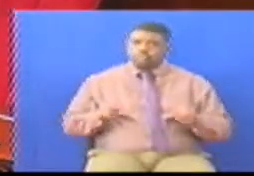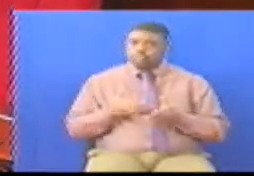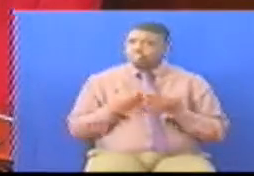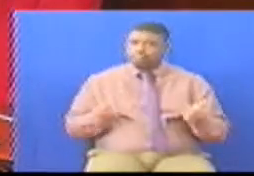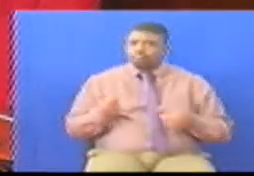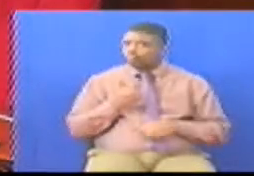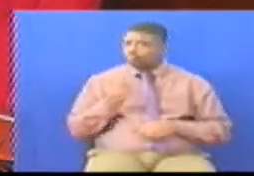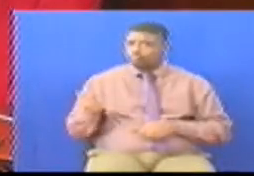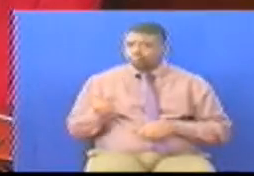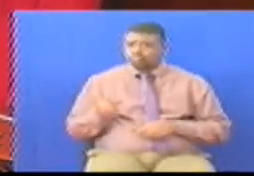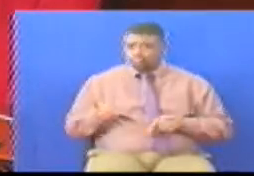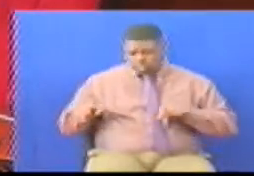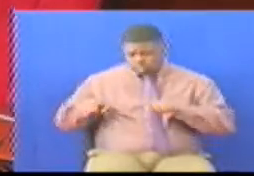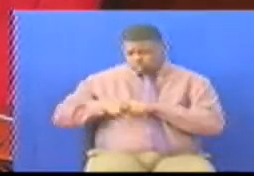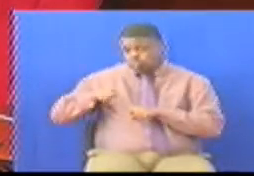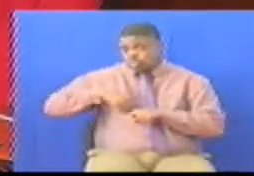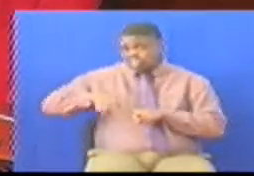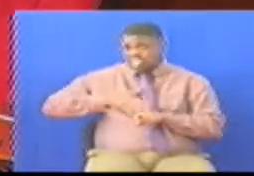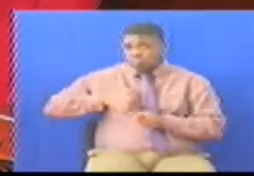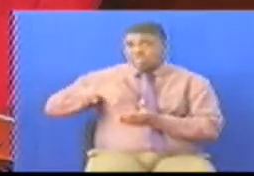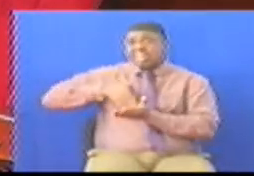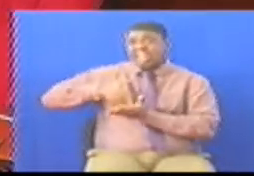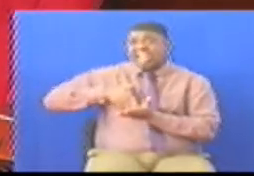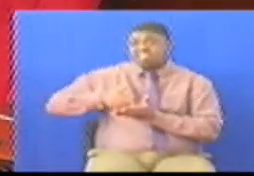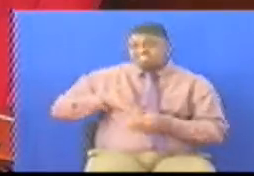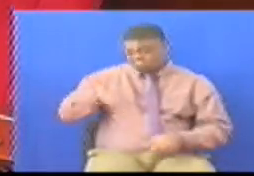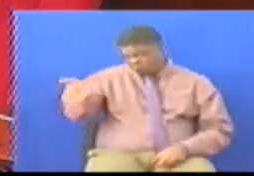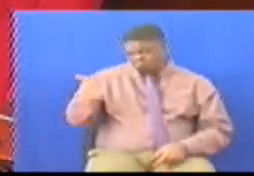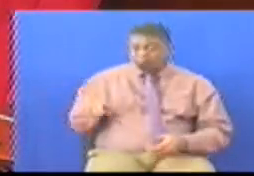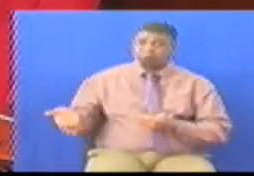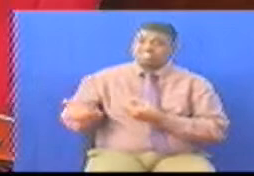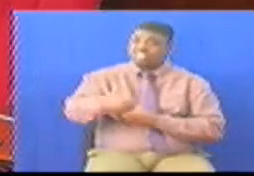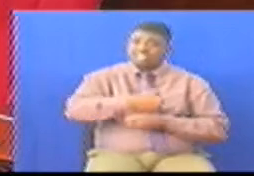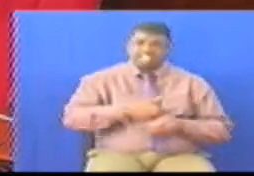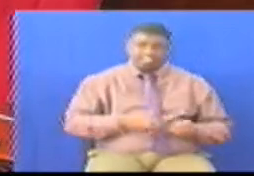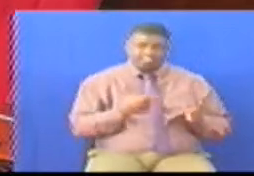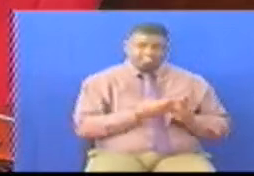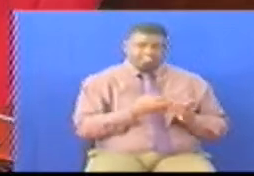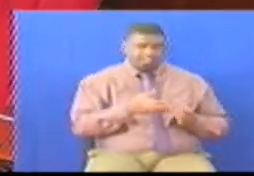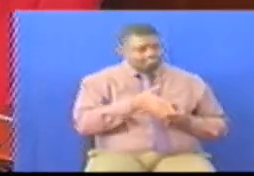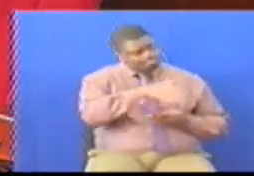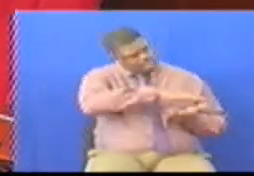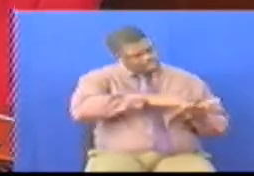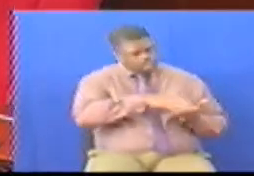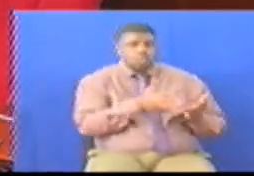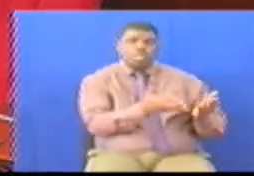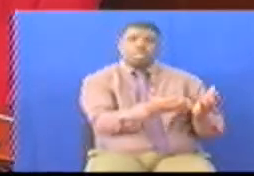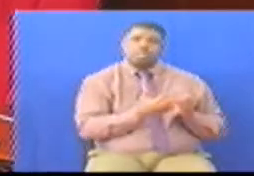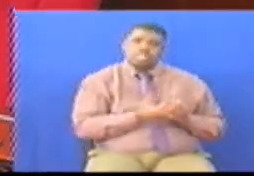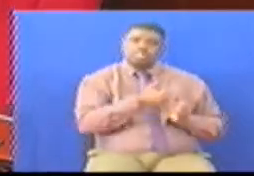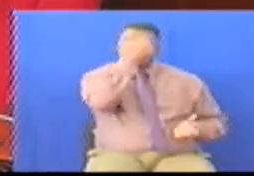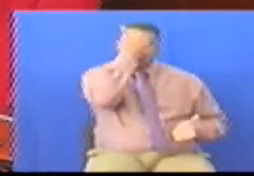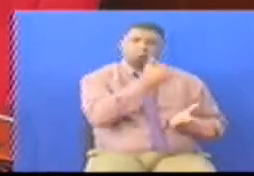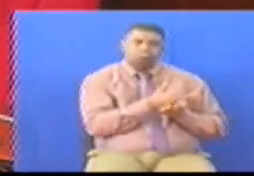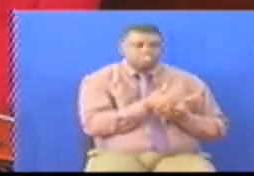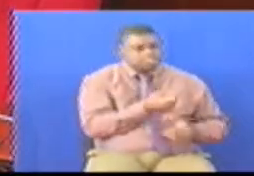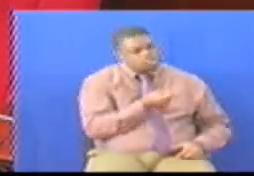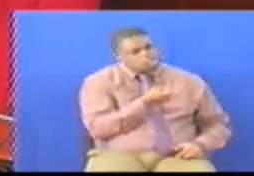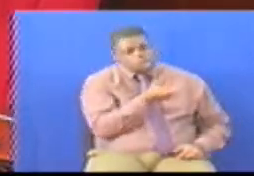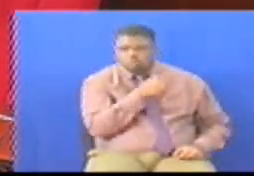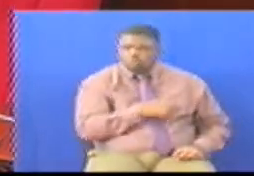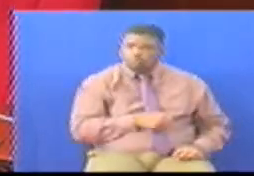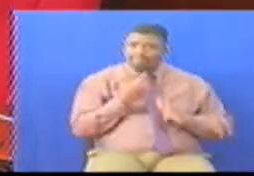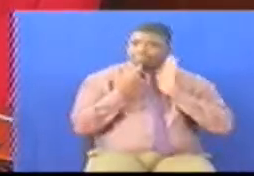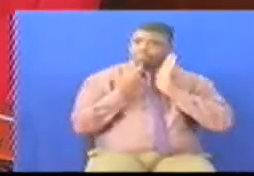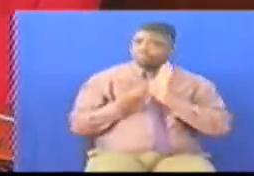kwamba wenzetu wana udhaifu wa kutokusanya, lakini yaliyokuwepo maeneo ambayo yalikuwa yanahitaji maamuzi madogo sana.